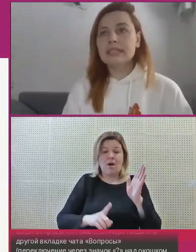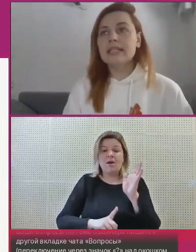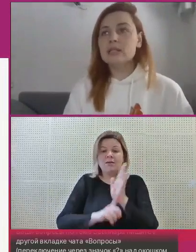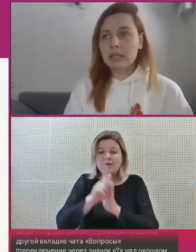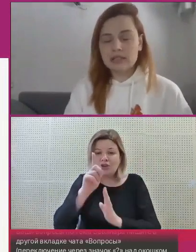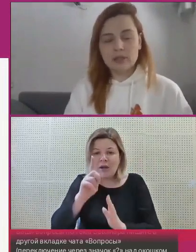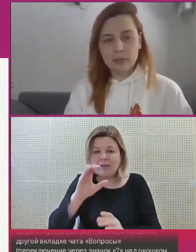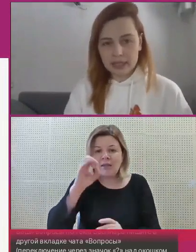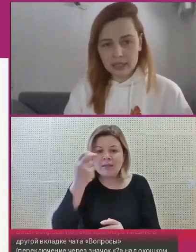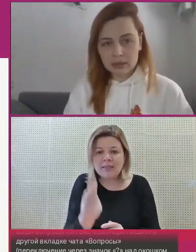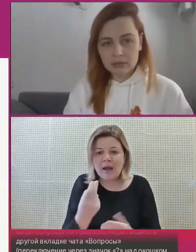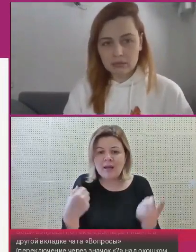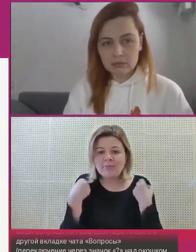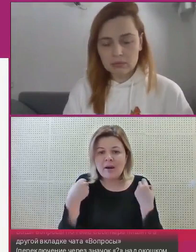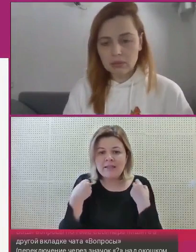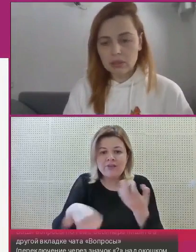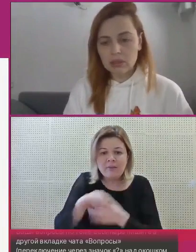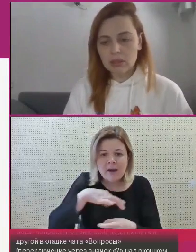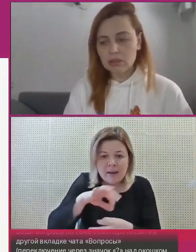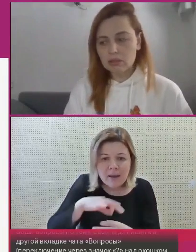начинать социально-спортивный проект,